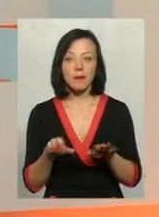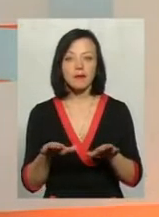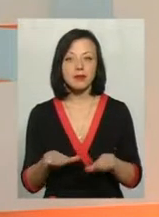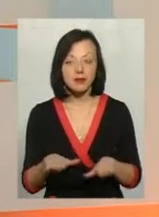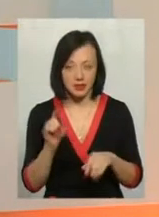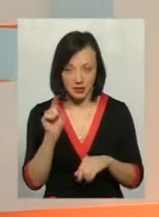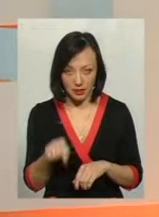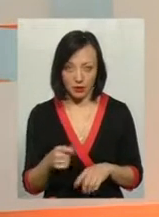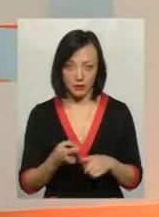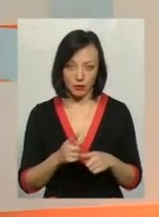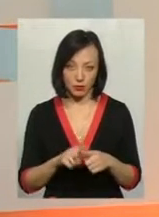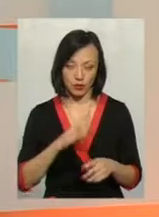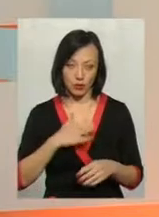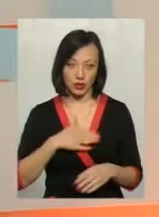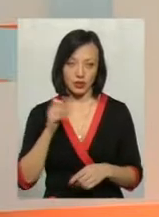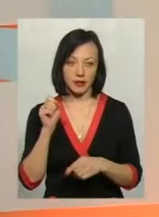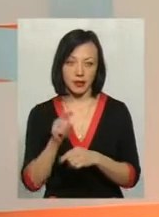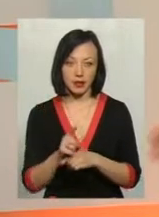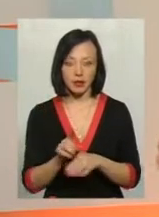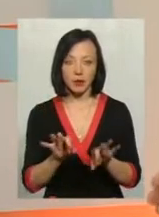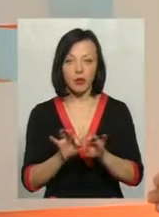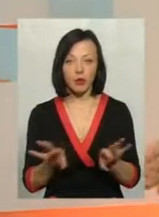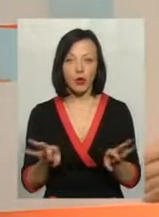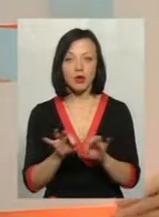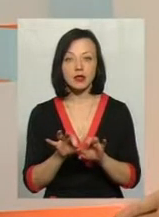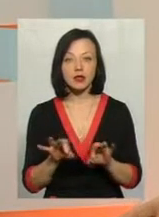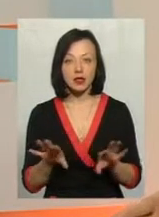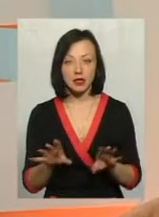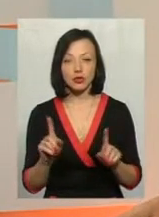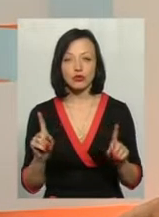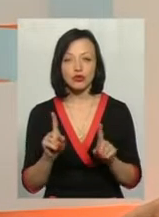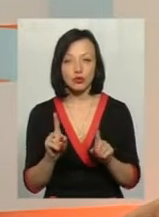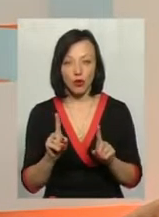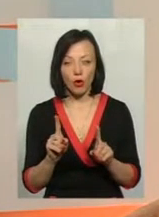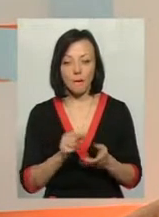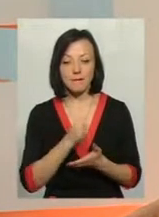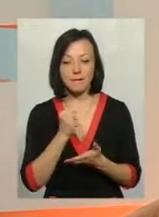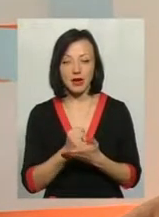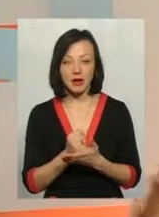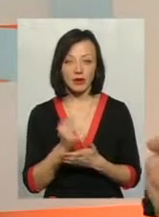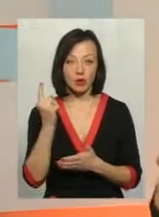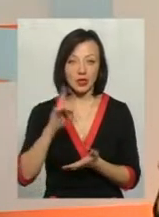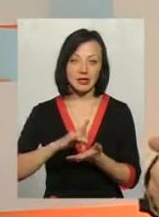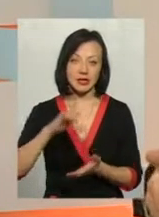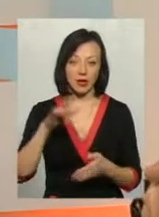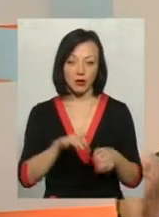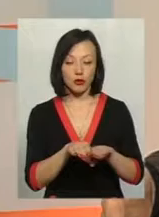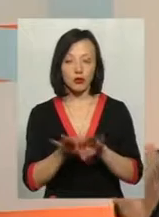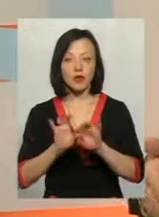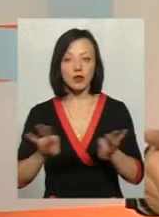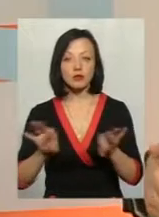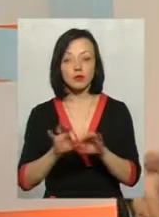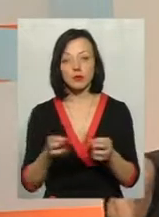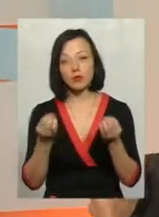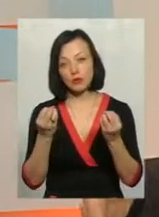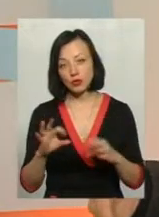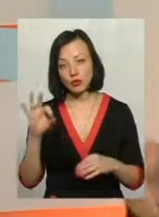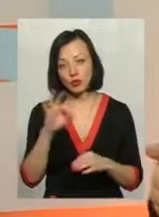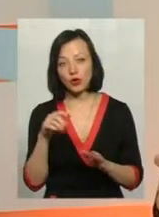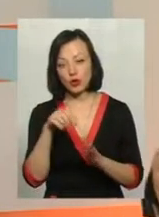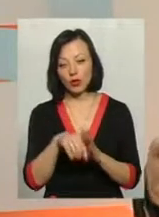саме в цьому наша задача – пояснити, що прийнято на центральному рівні, і розповісти просто про